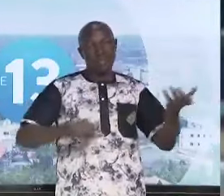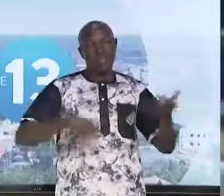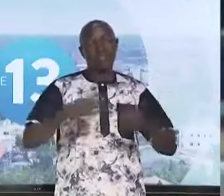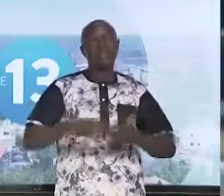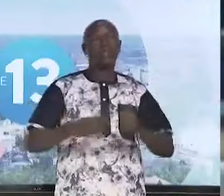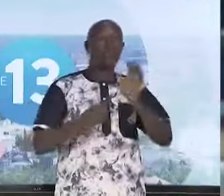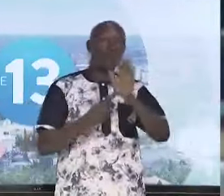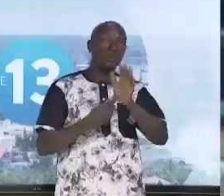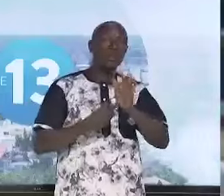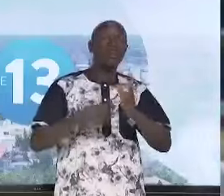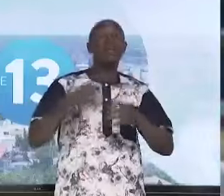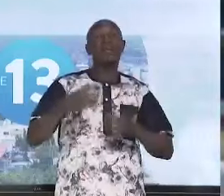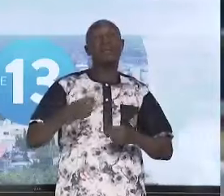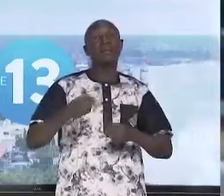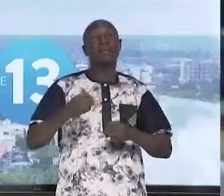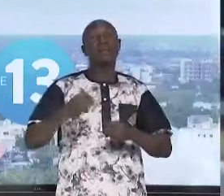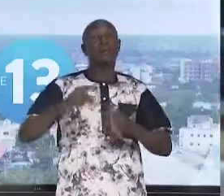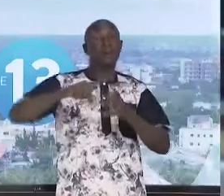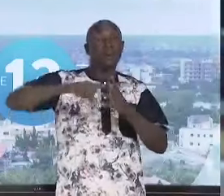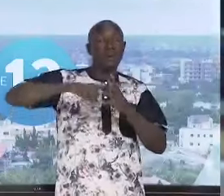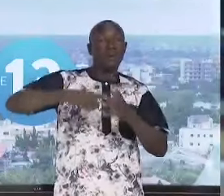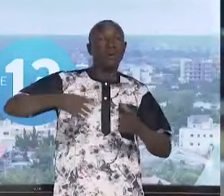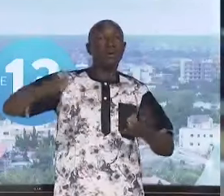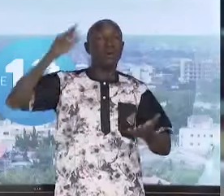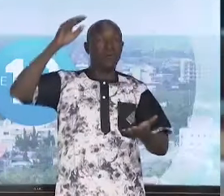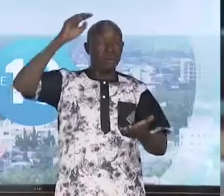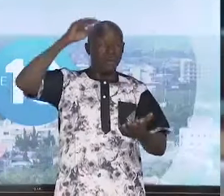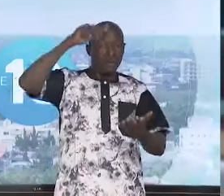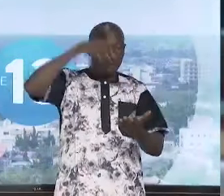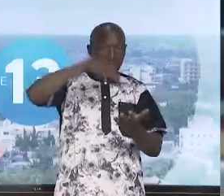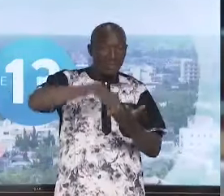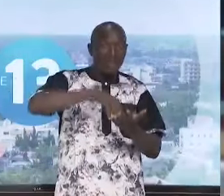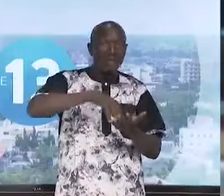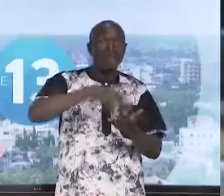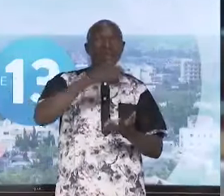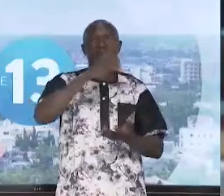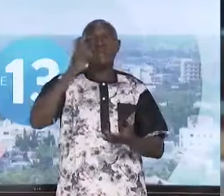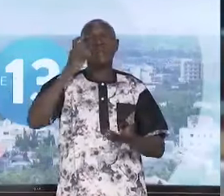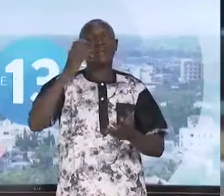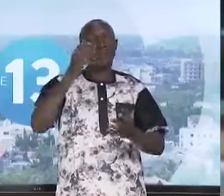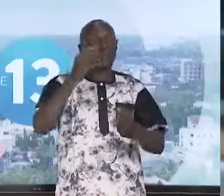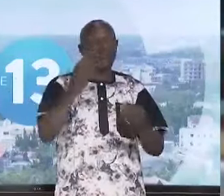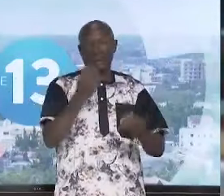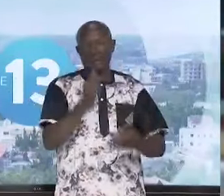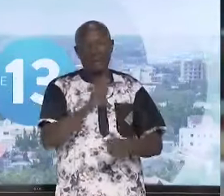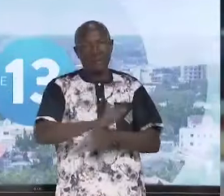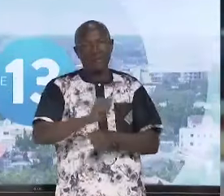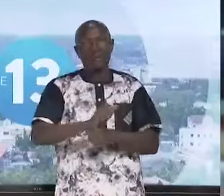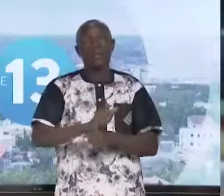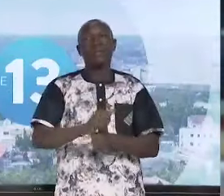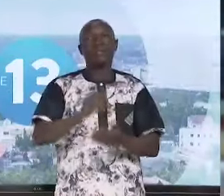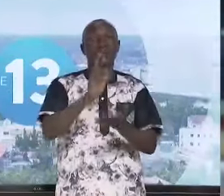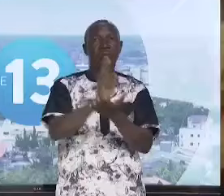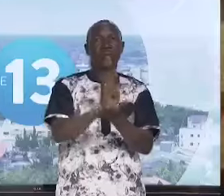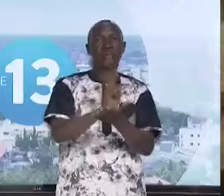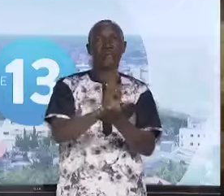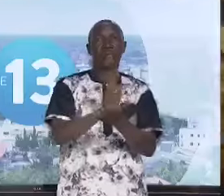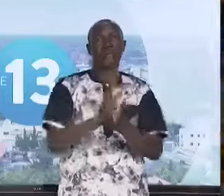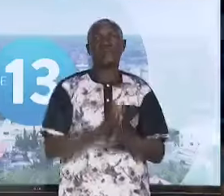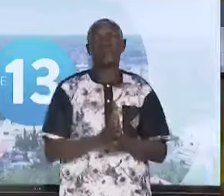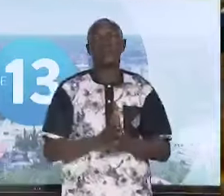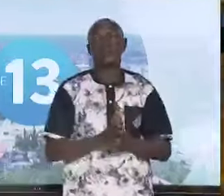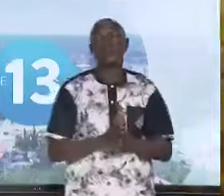Cette édition enregistre plus de 1100 œuvres. Les précisions donc avec Issoufou Kabore et Amadou Marcel Tau.